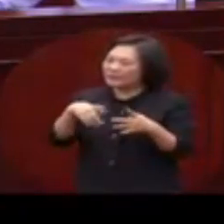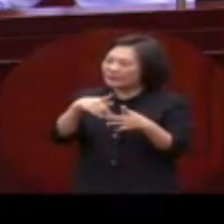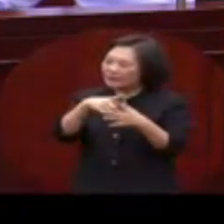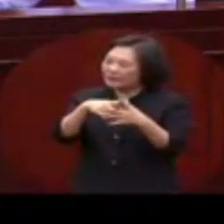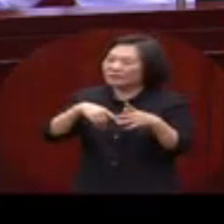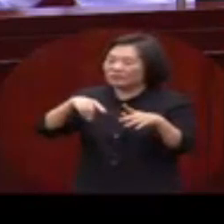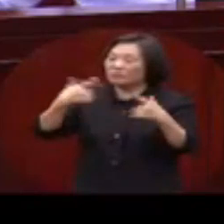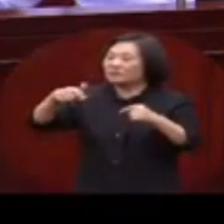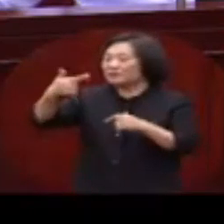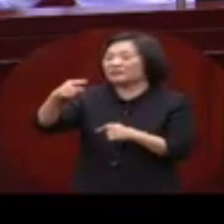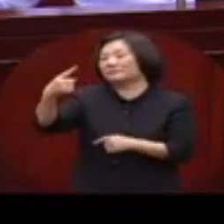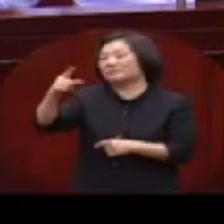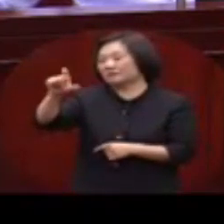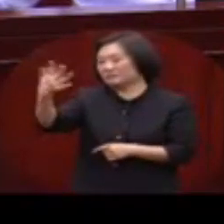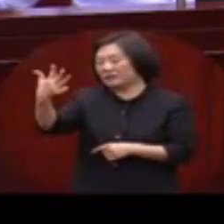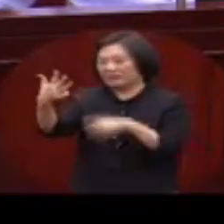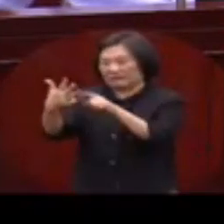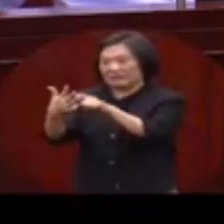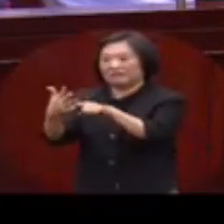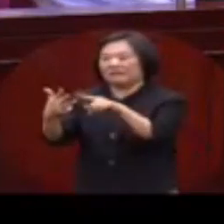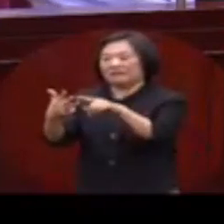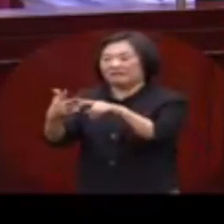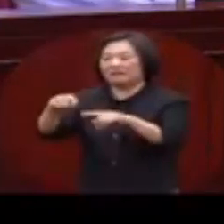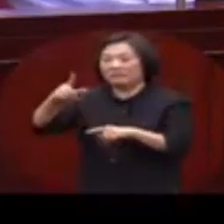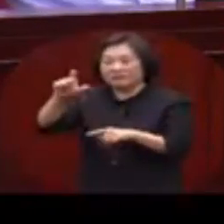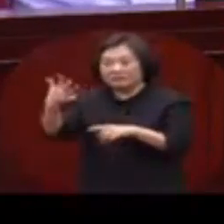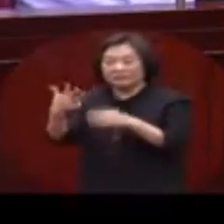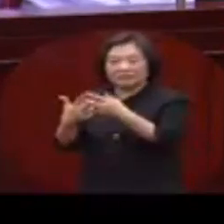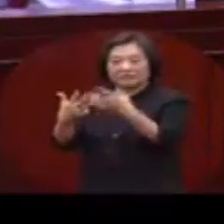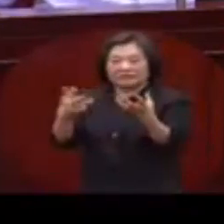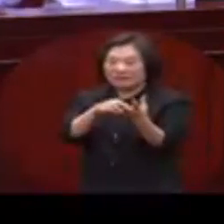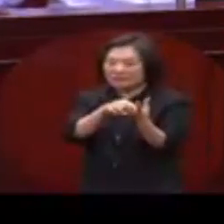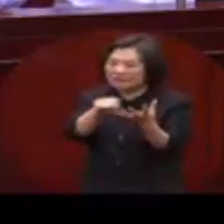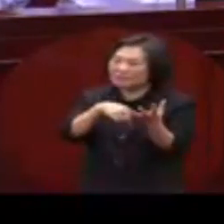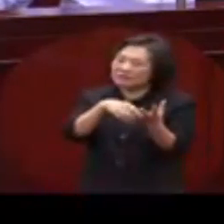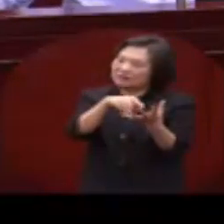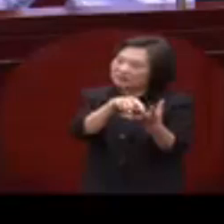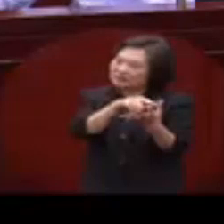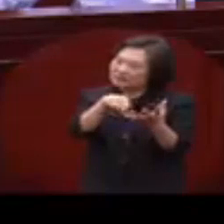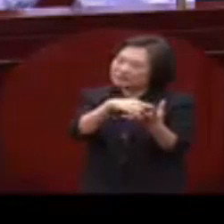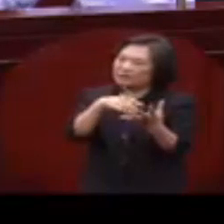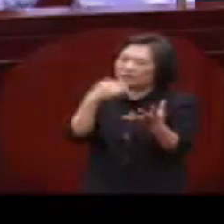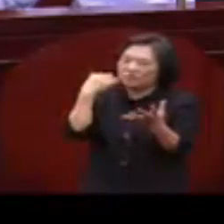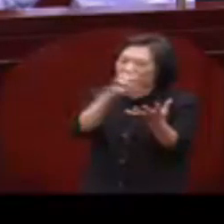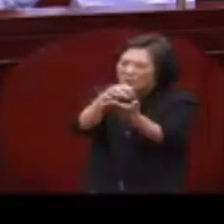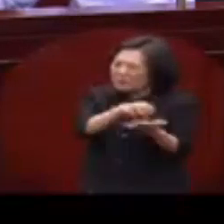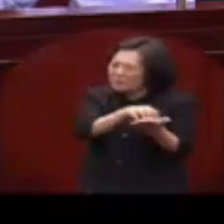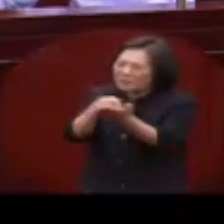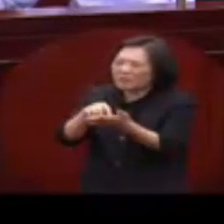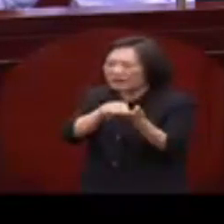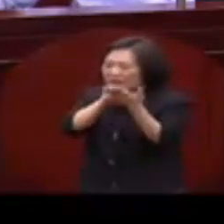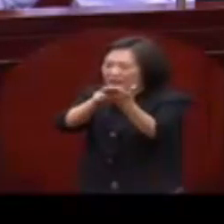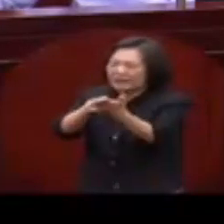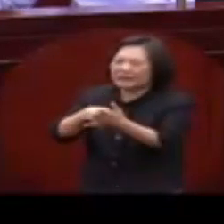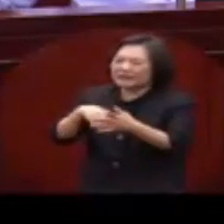是 168,100% 的同意，6个月发建造给你。目前有成功的大概140个工作天就可以发建造给人家。不过我